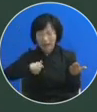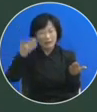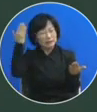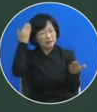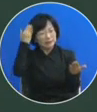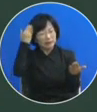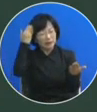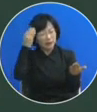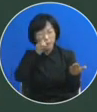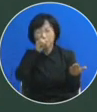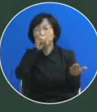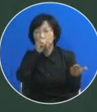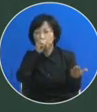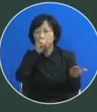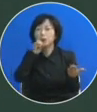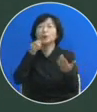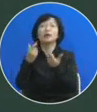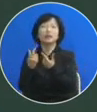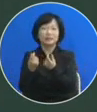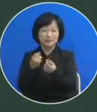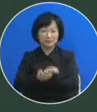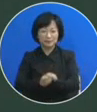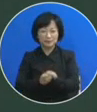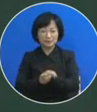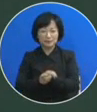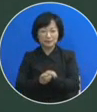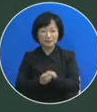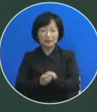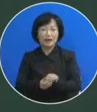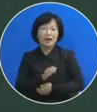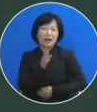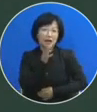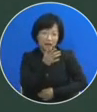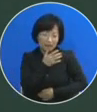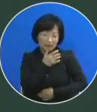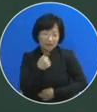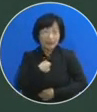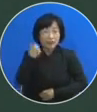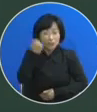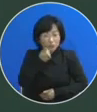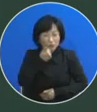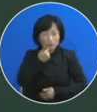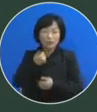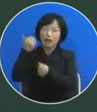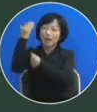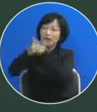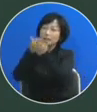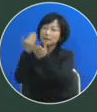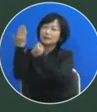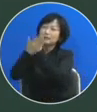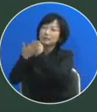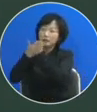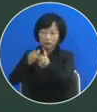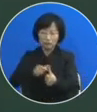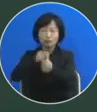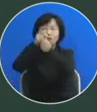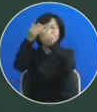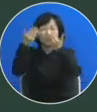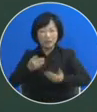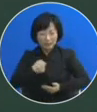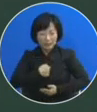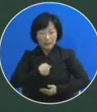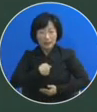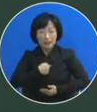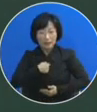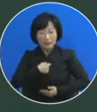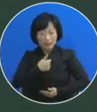was so little that I knew. 아무것도 아닌 은혜로 구원받은 죄인이라. It wasn't anything else. I am a sinner that received salvation